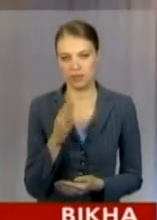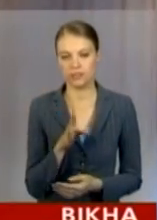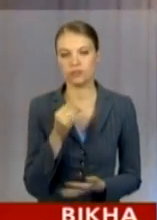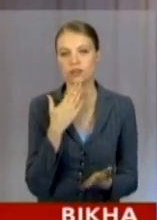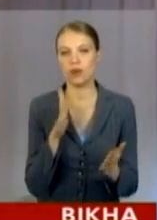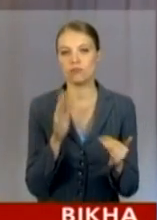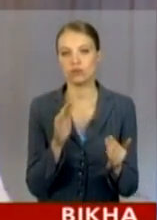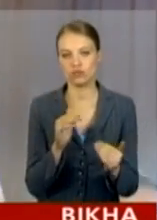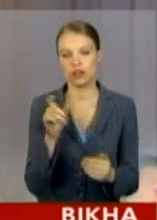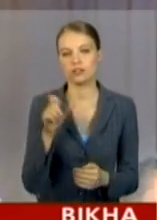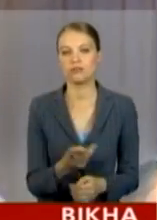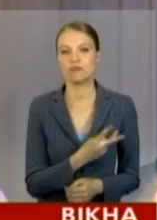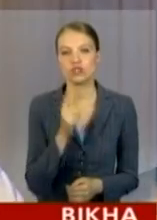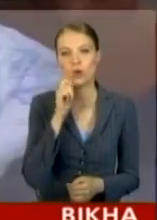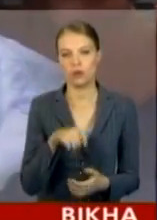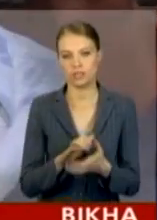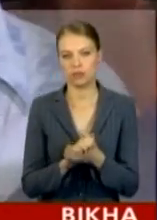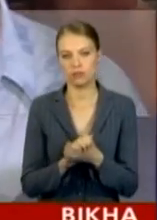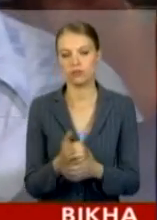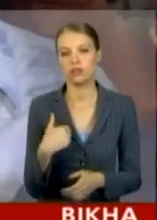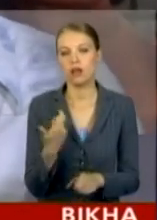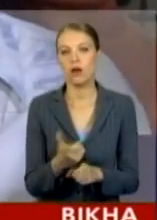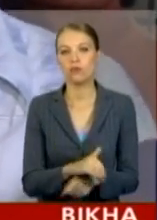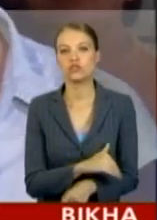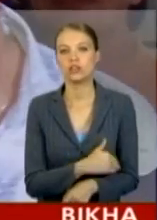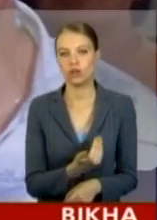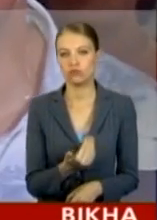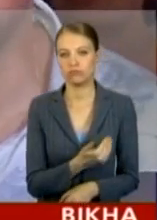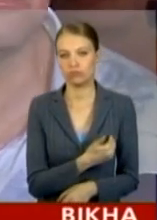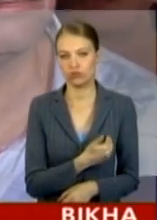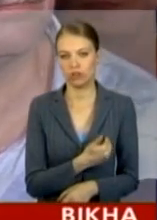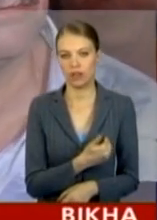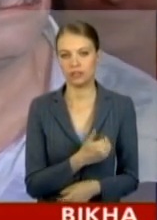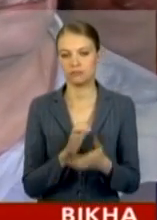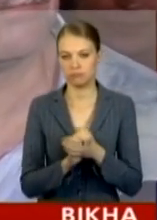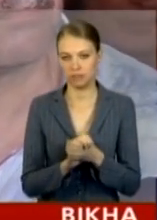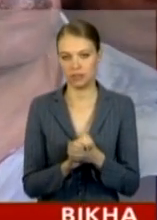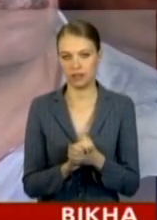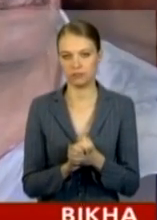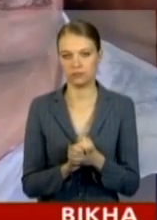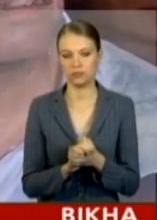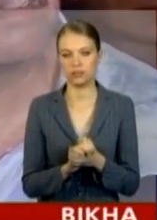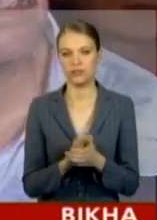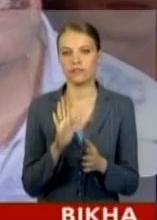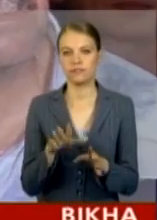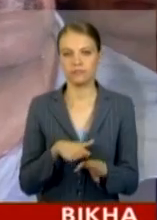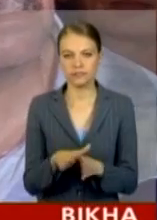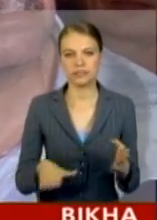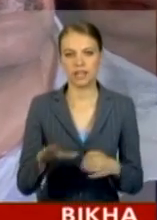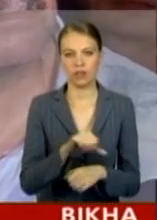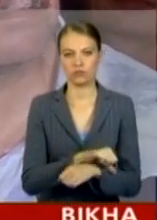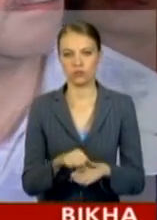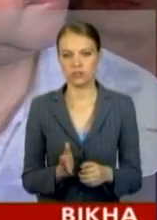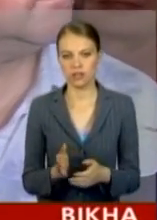прощание Андрій Вадимович бажає українцям миру. Я очень хочу пожелать мира, целостности границ